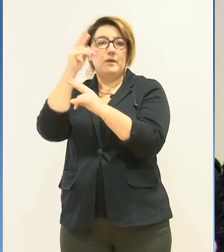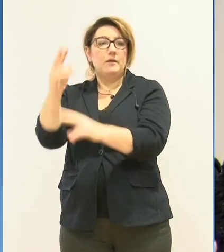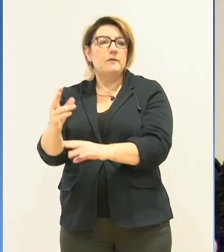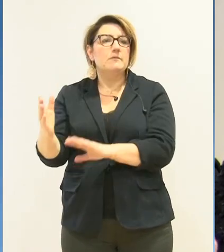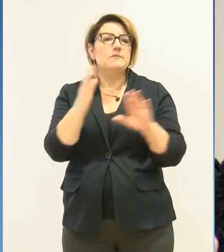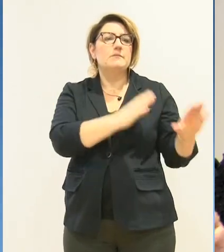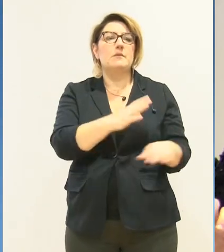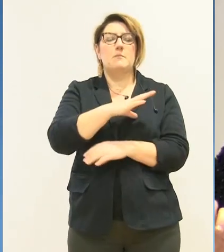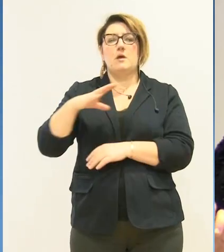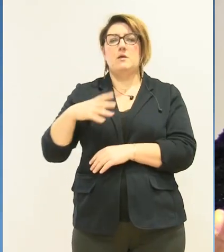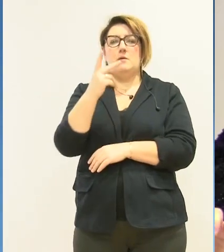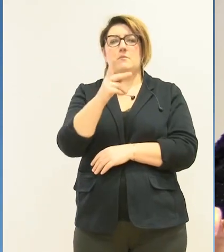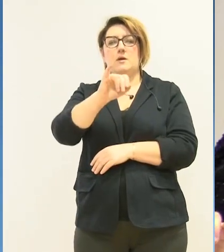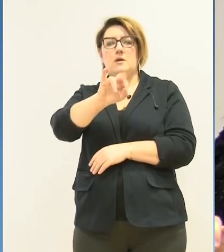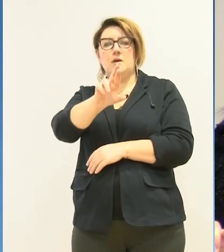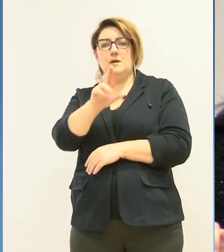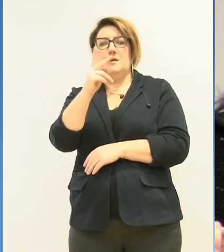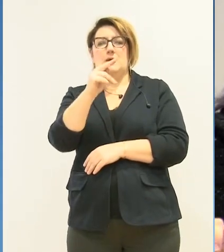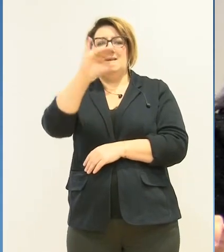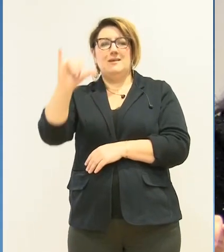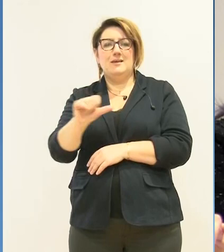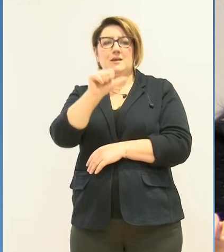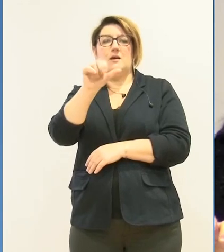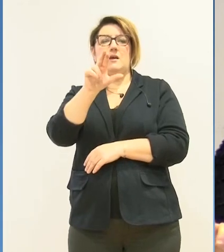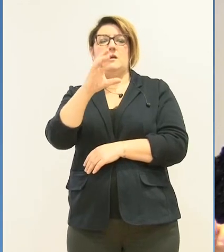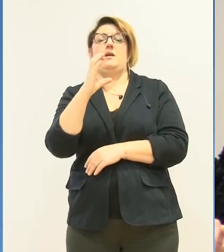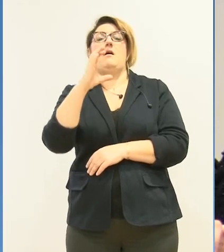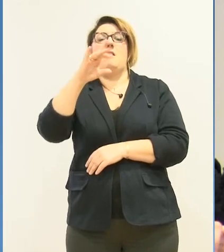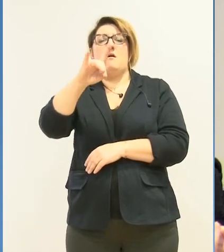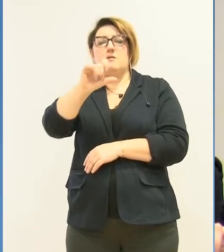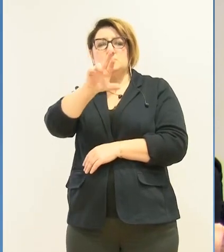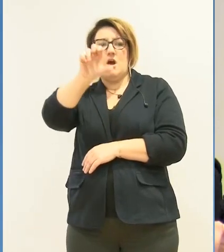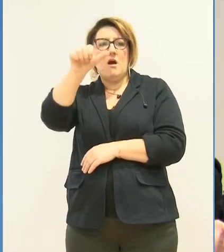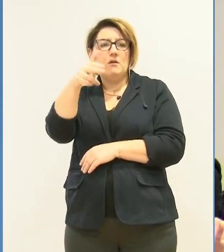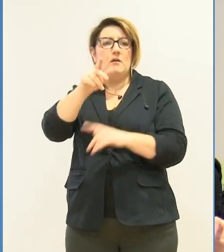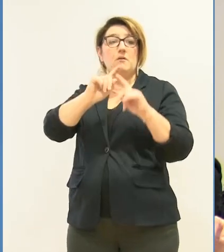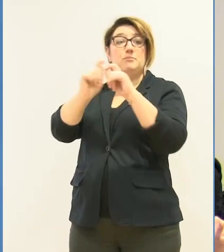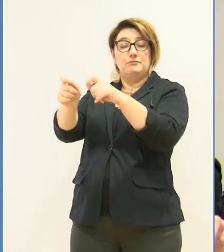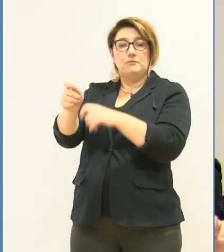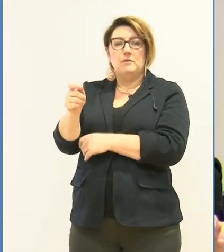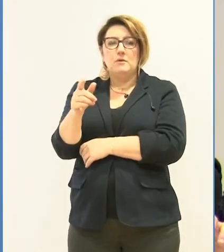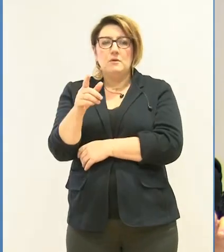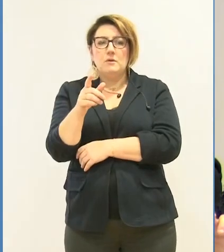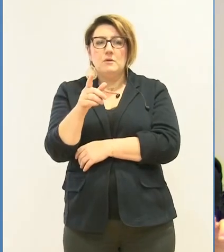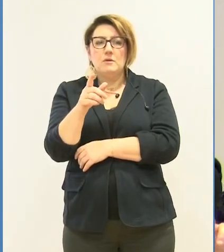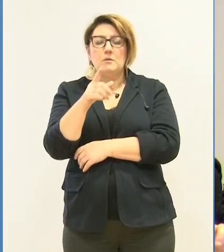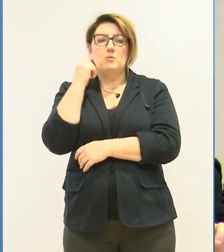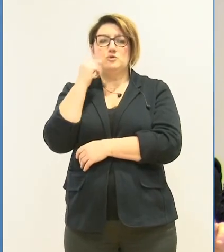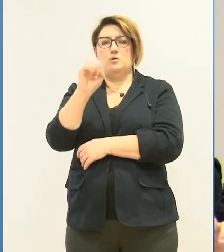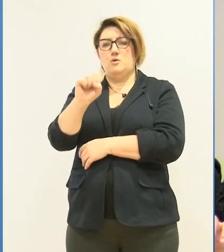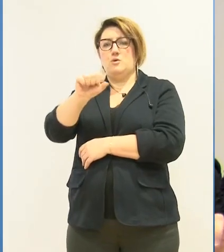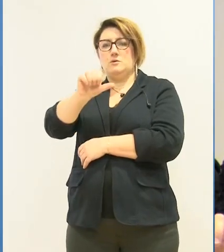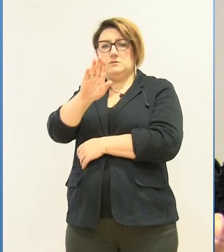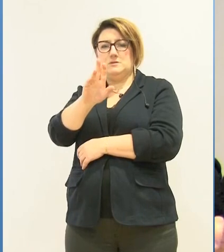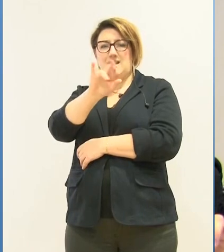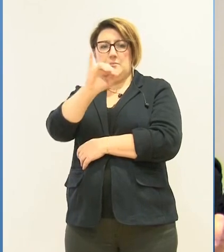rené de se griller salima gidel christine garnier bonne pouvoir madame girod de l'ain jusqu'à